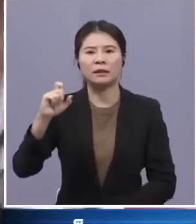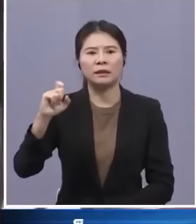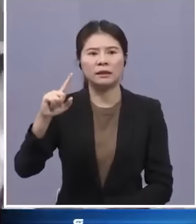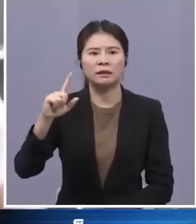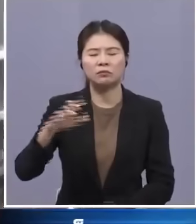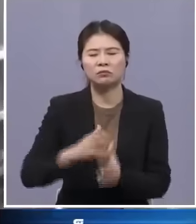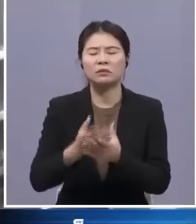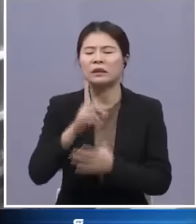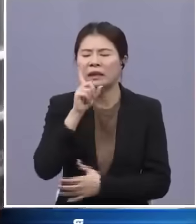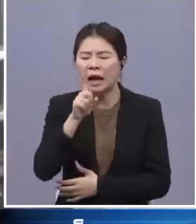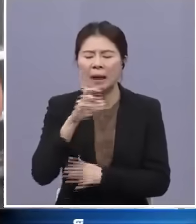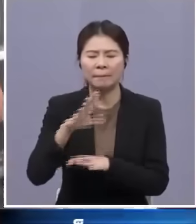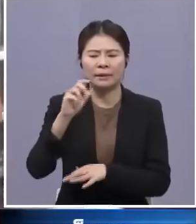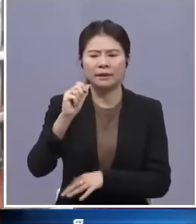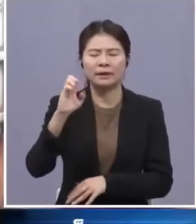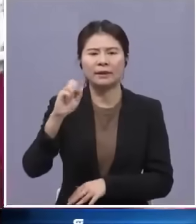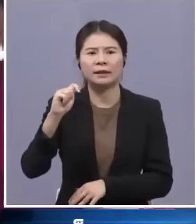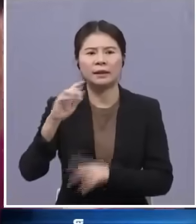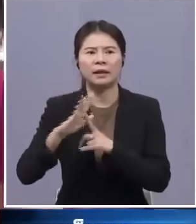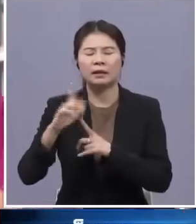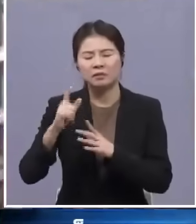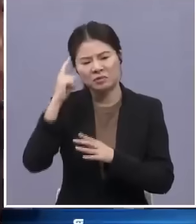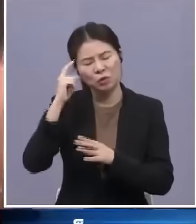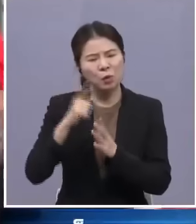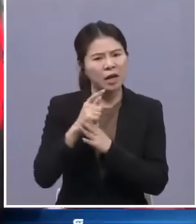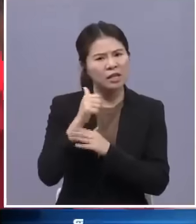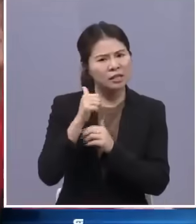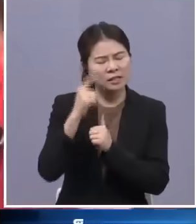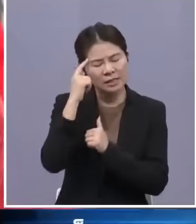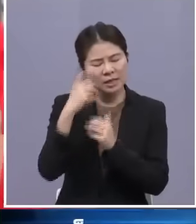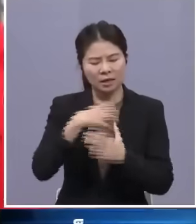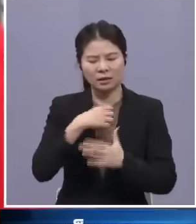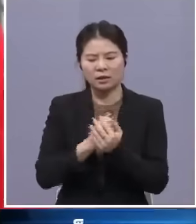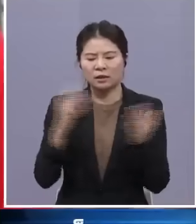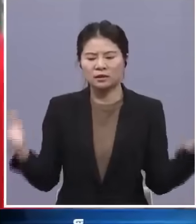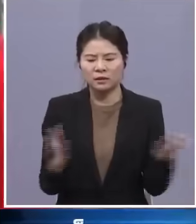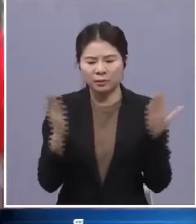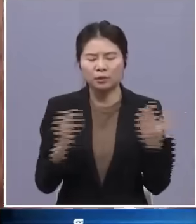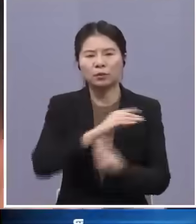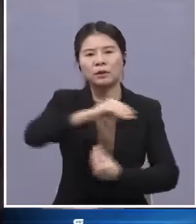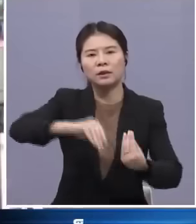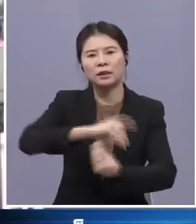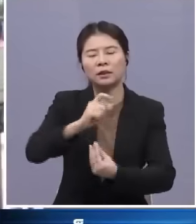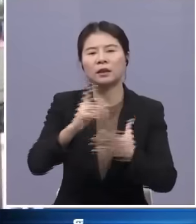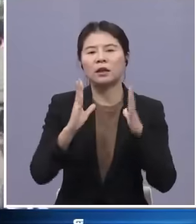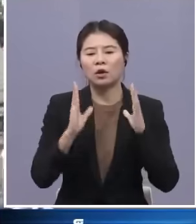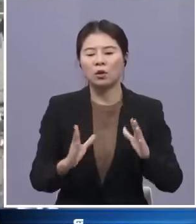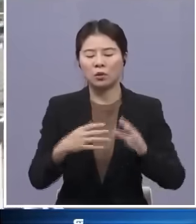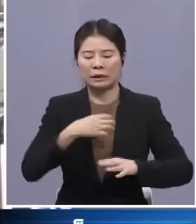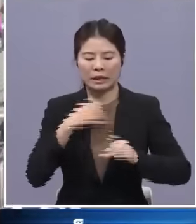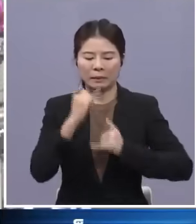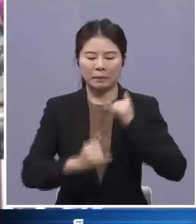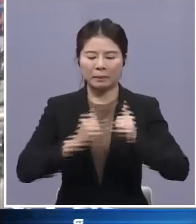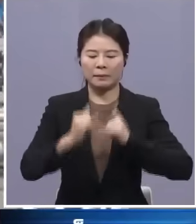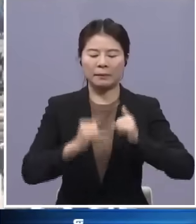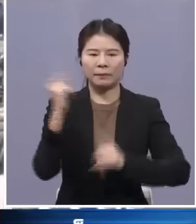ราต้องย้อนถามเชื่อว่าแนวคิดนี้มันเป็นเจตนาดีนะ ครับ อยากจะกระตุ้นการท่องเที่ยวใช่ไห ม ให้คนเข้ามาเยอะขึ้นแต่เราต้องย้อนกลับไปดูว่า